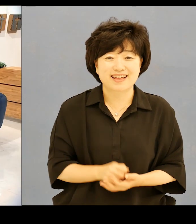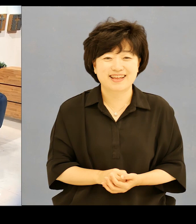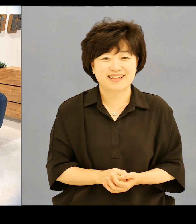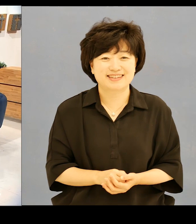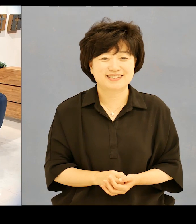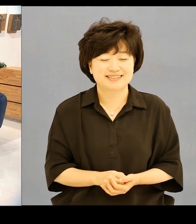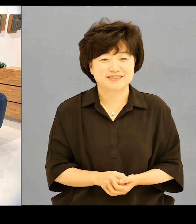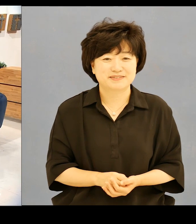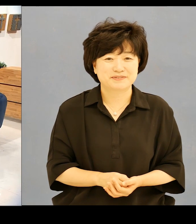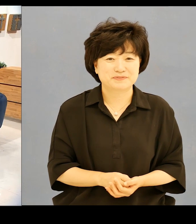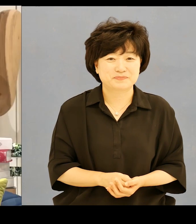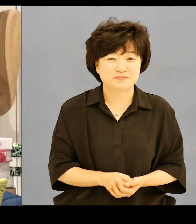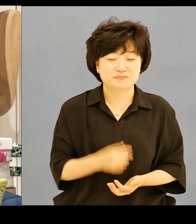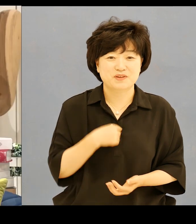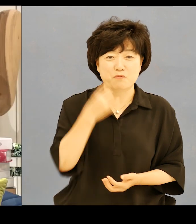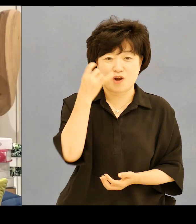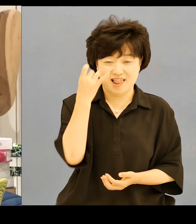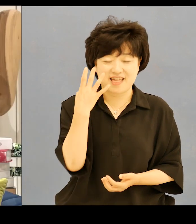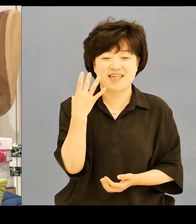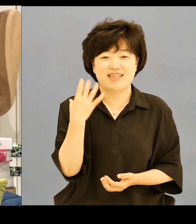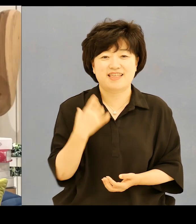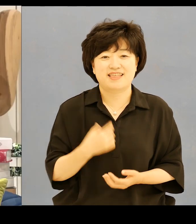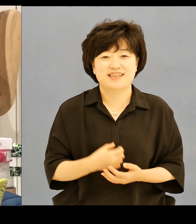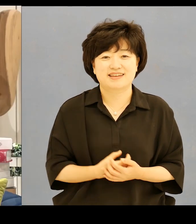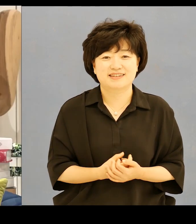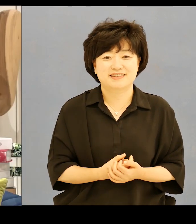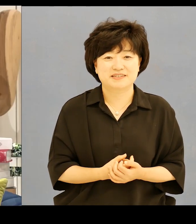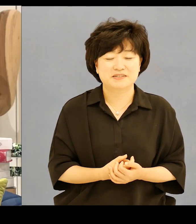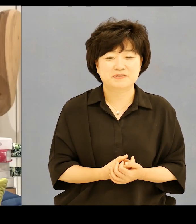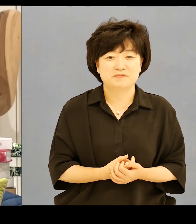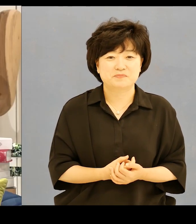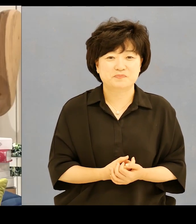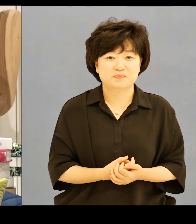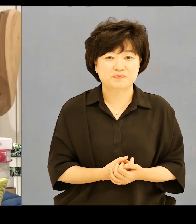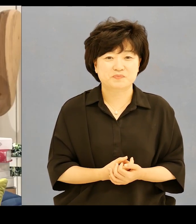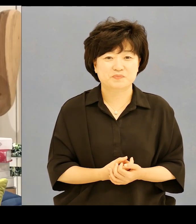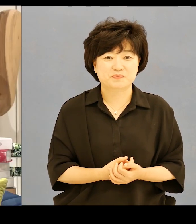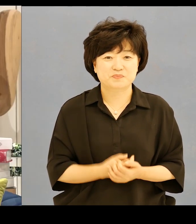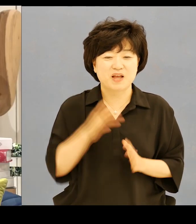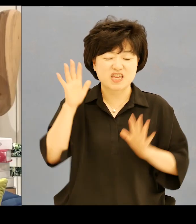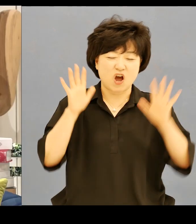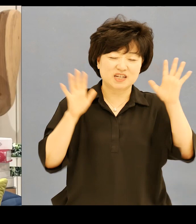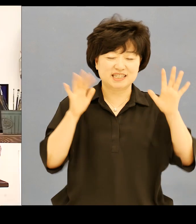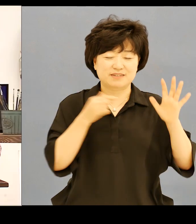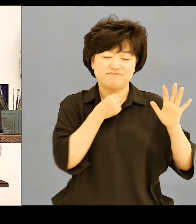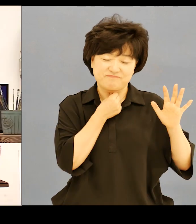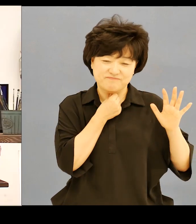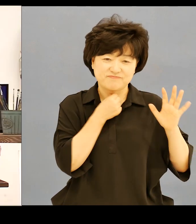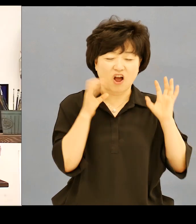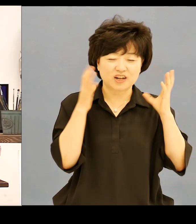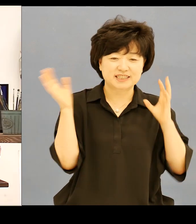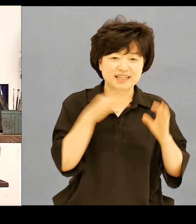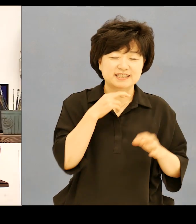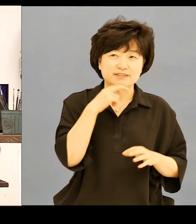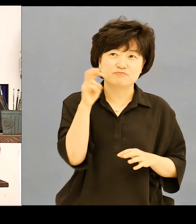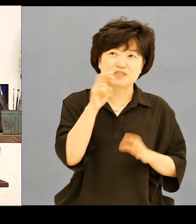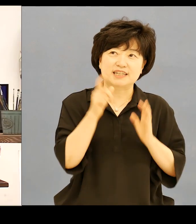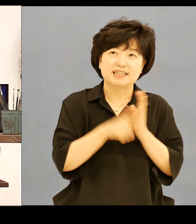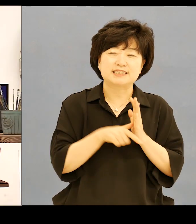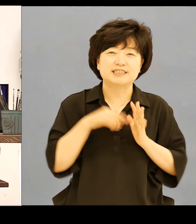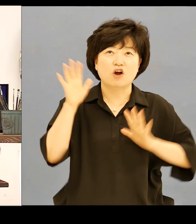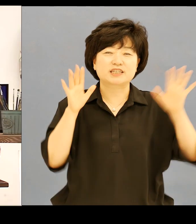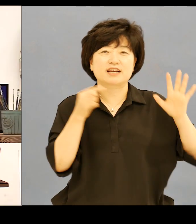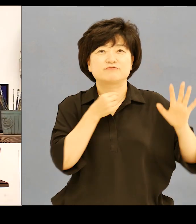궁금해요. 제가 원래는 예. 이제 원래 연기자가 꿈이었거든요. 어렸을 때, 20살